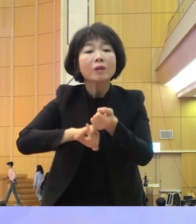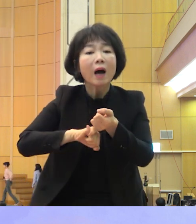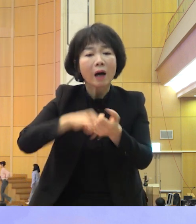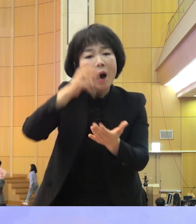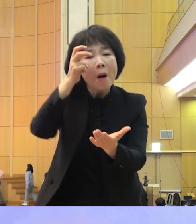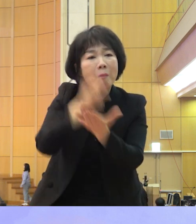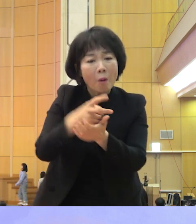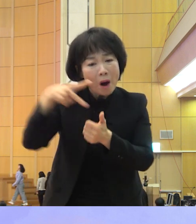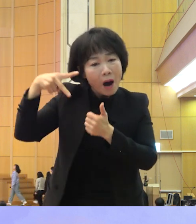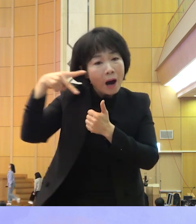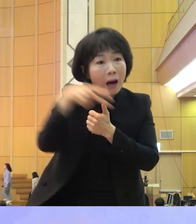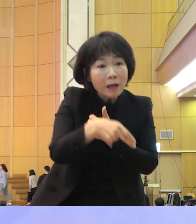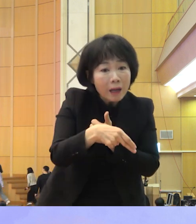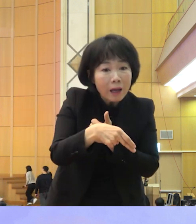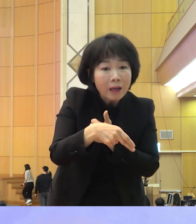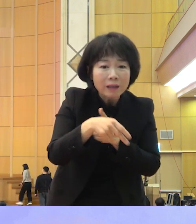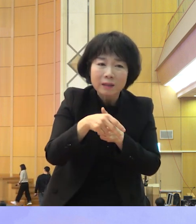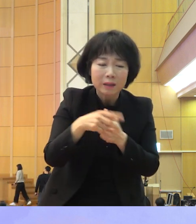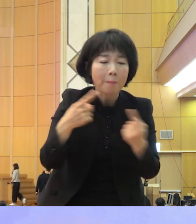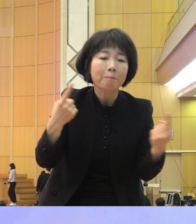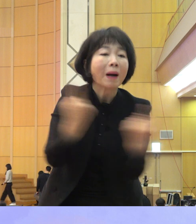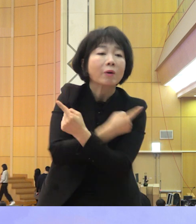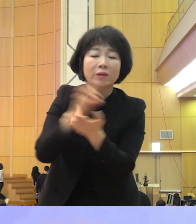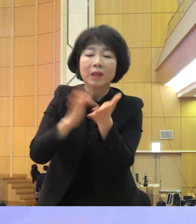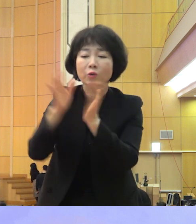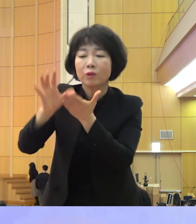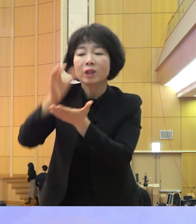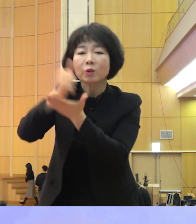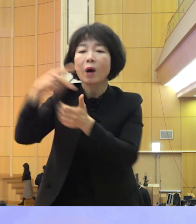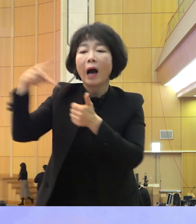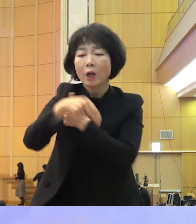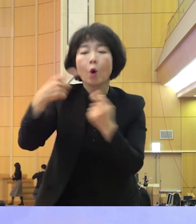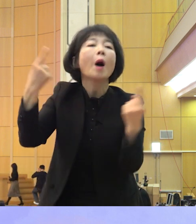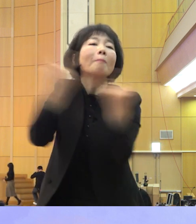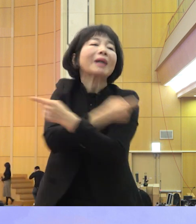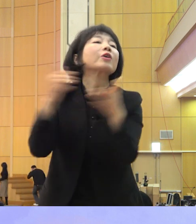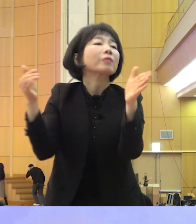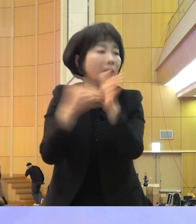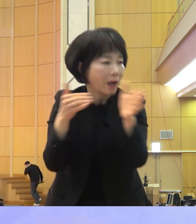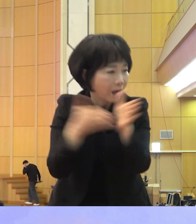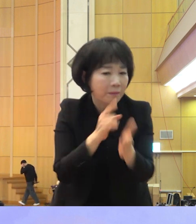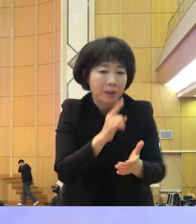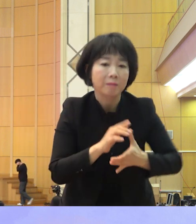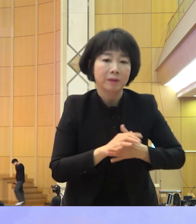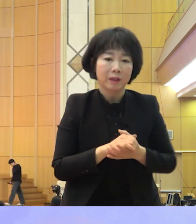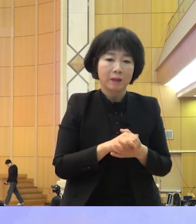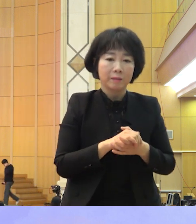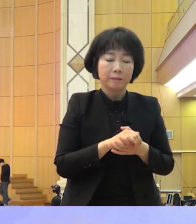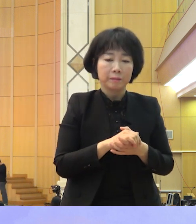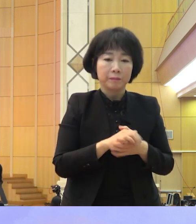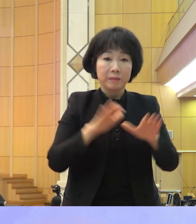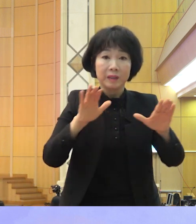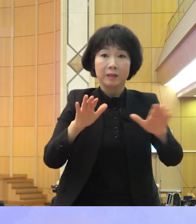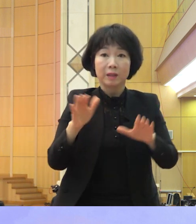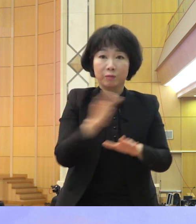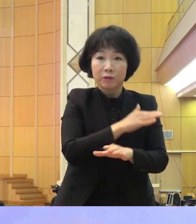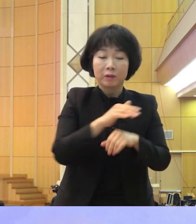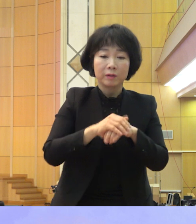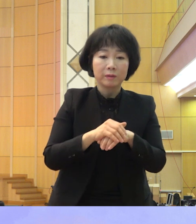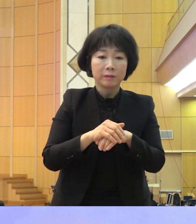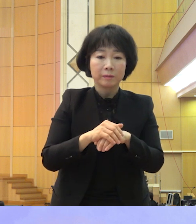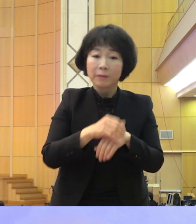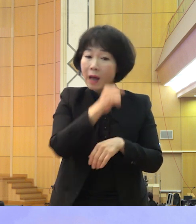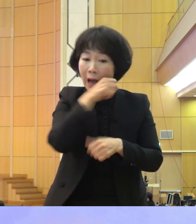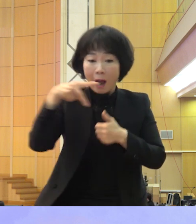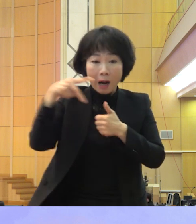율법에 의해서 할례 받던 것이 이제는 그리스도의 할례로 바뀌어진 거지. 할렐루야. 그래서 이제는 할례